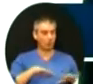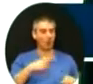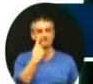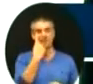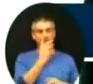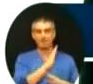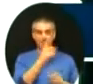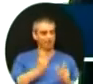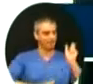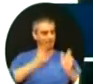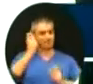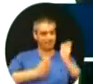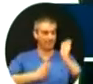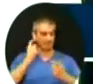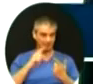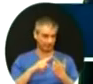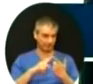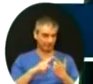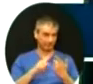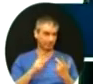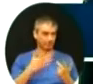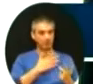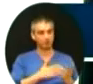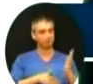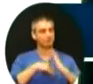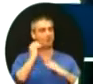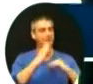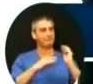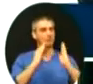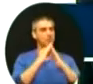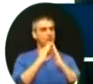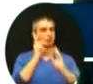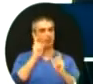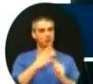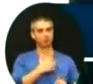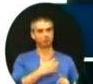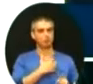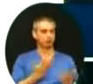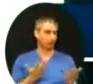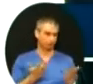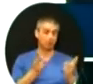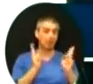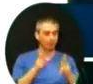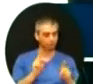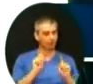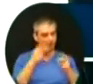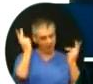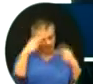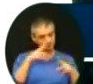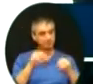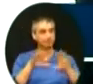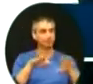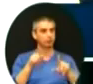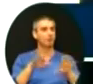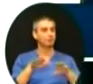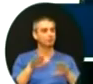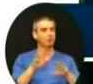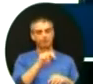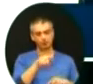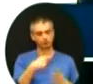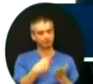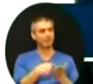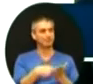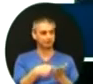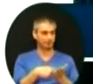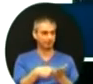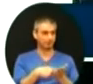אחת, בלי בניינים ומגדלים. בעצם רוצים לבנות שם דירות לאנשים מאוד עשירים. אפשר להגיע להסדר עם הממשלה. הממשלה בעניינים